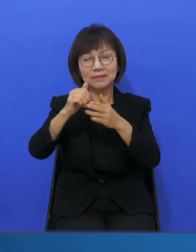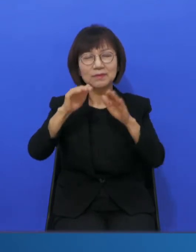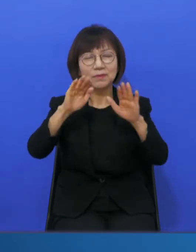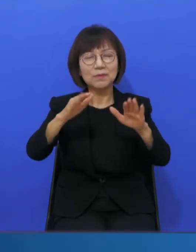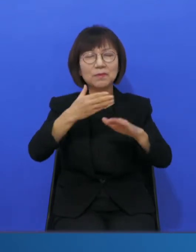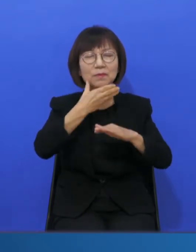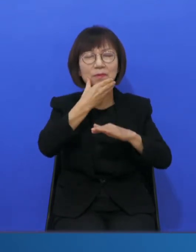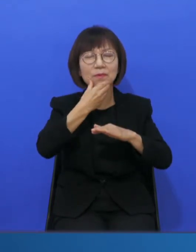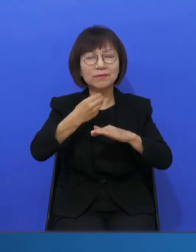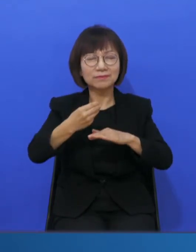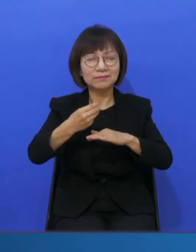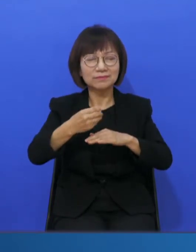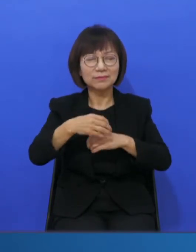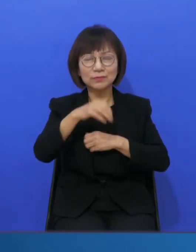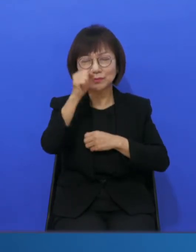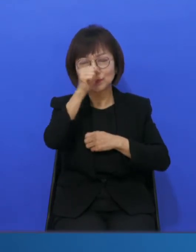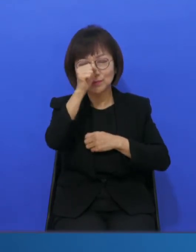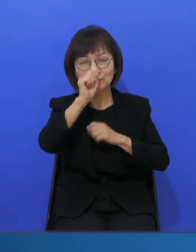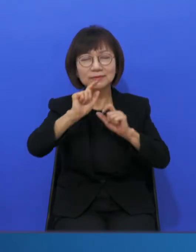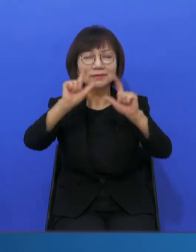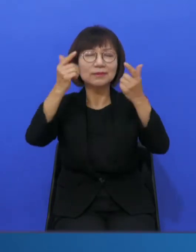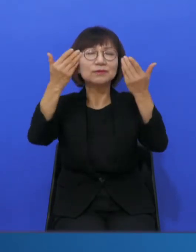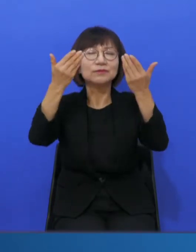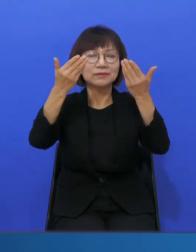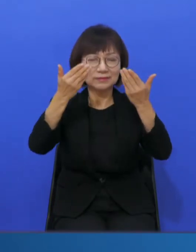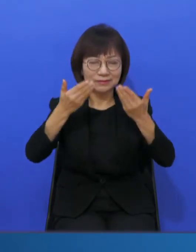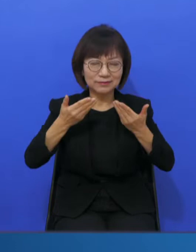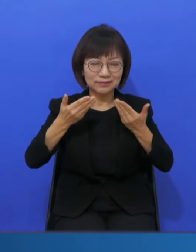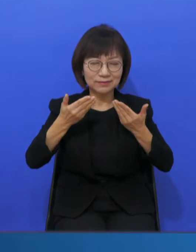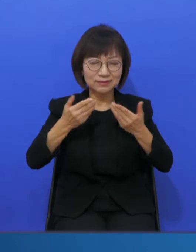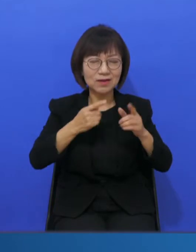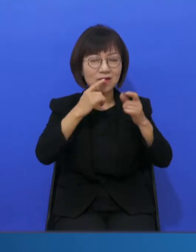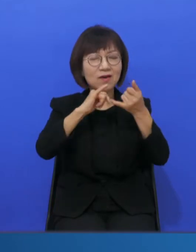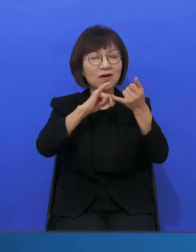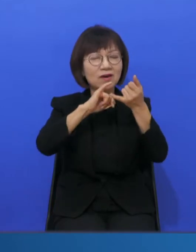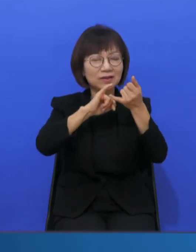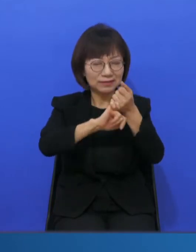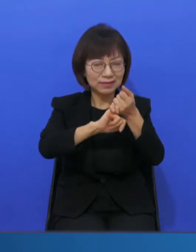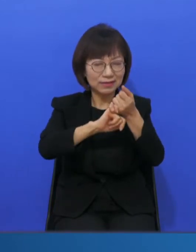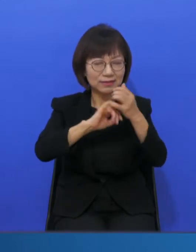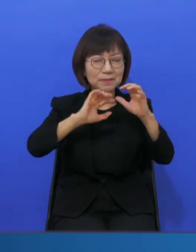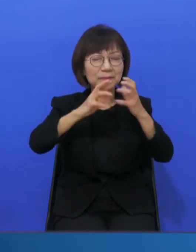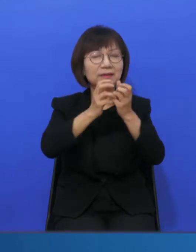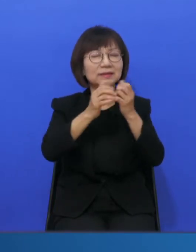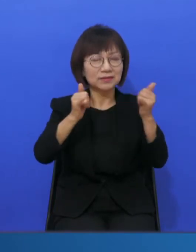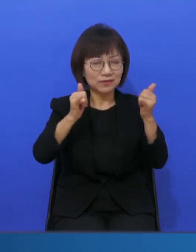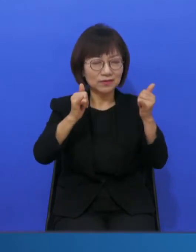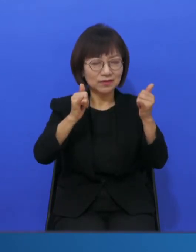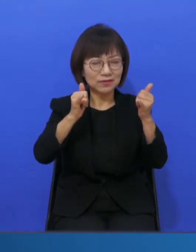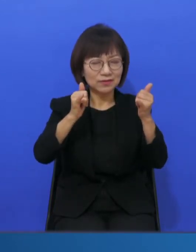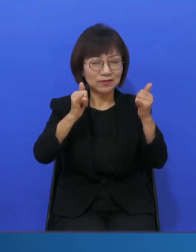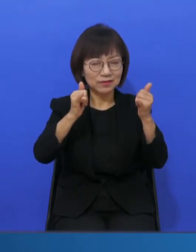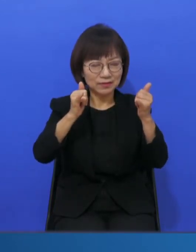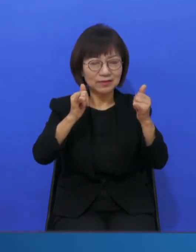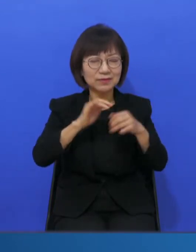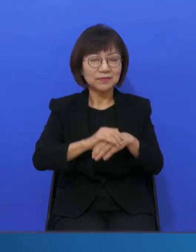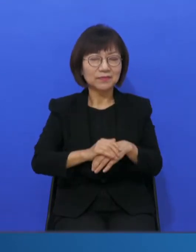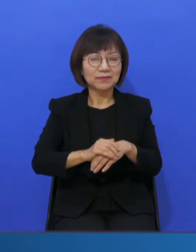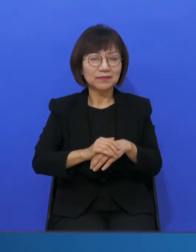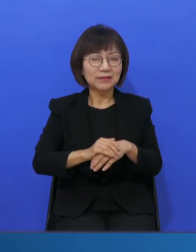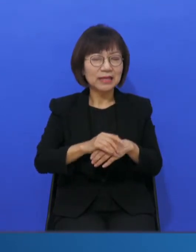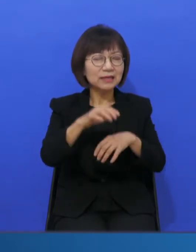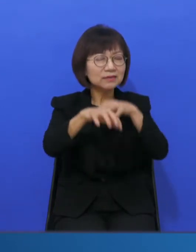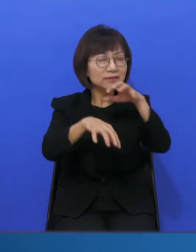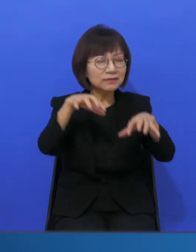날 주시어서 언약의 백성인 사명자들이 제각기 삶의 현장에서 예수와